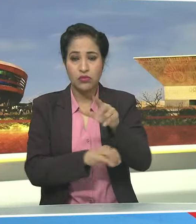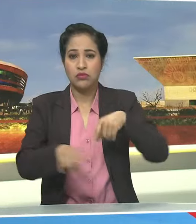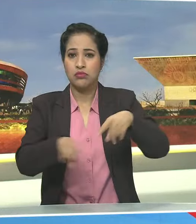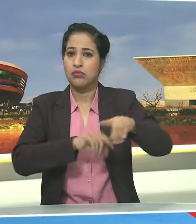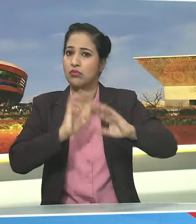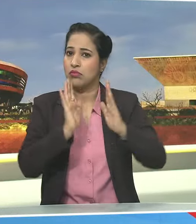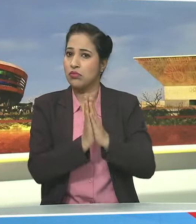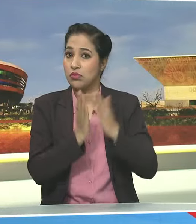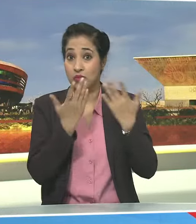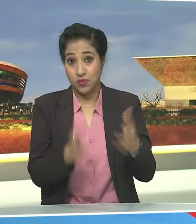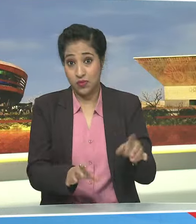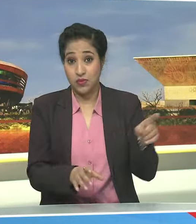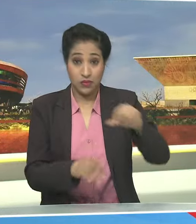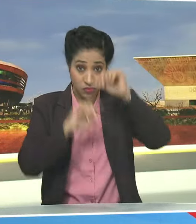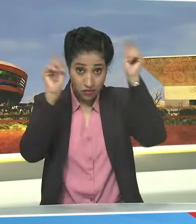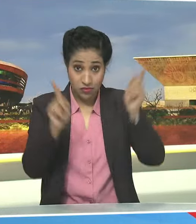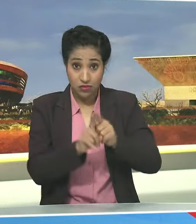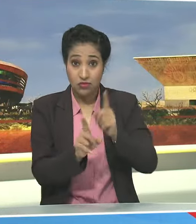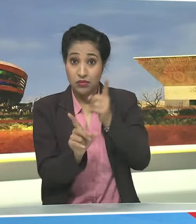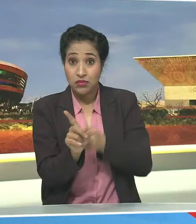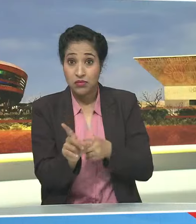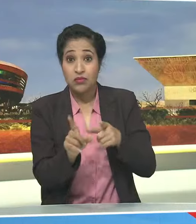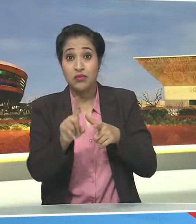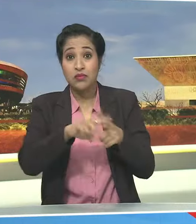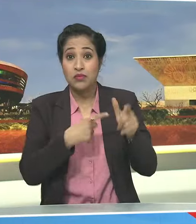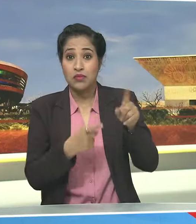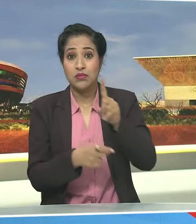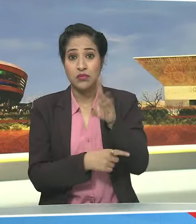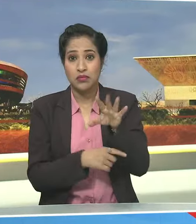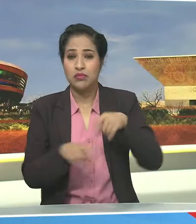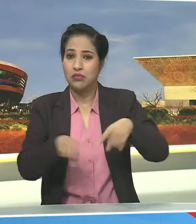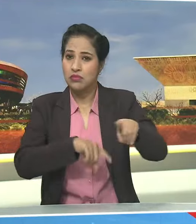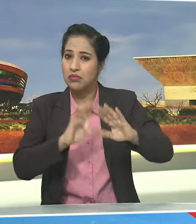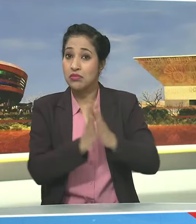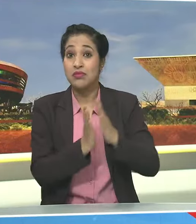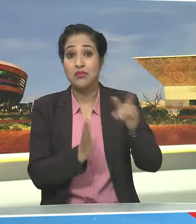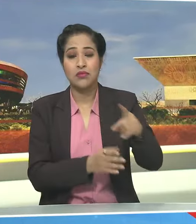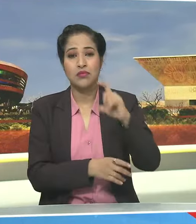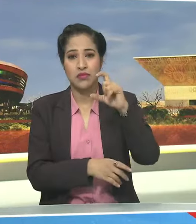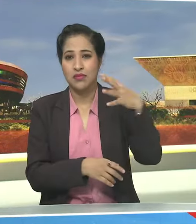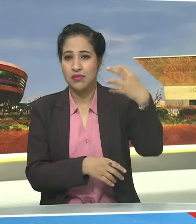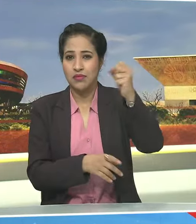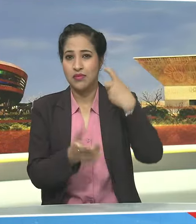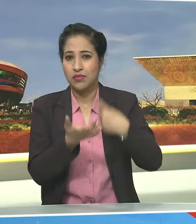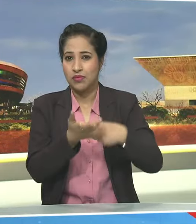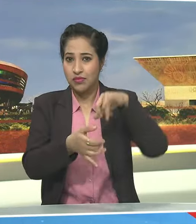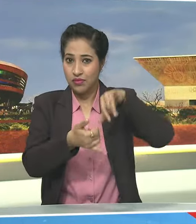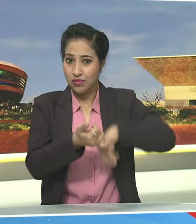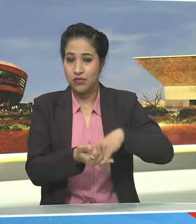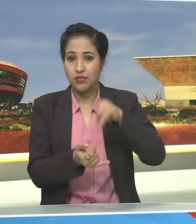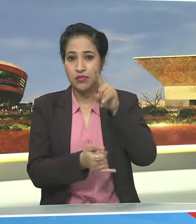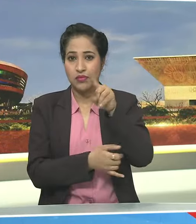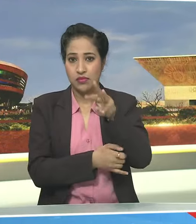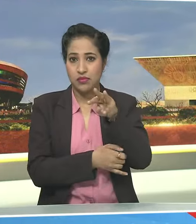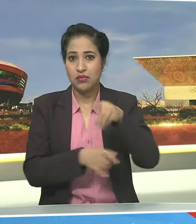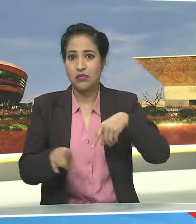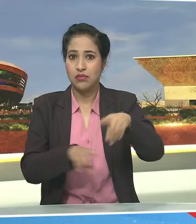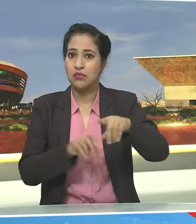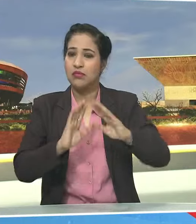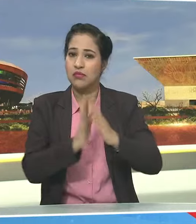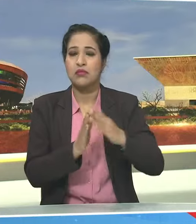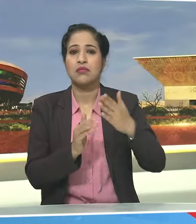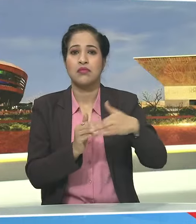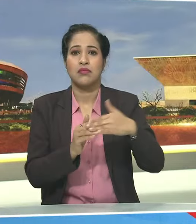लिए हैं भारत की ओर से यशस्वी जैसवाल 15 और कप्तान रोहित शर्मा 13 रन बनाकर नाबाद